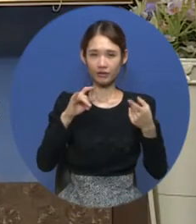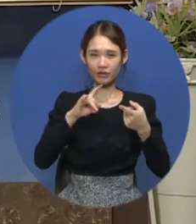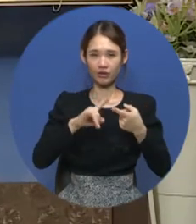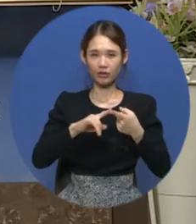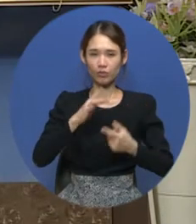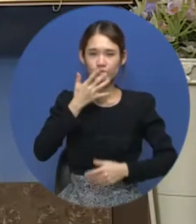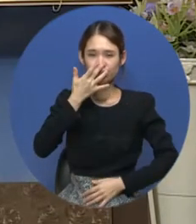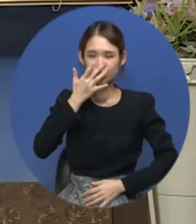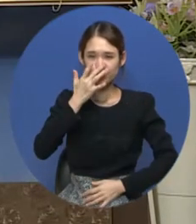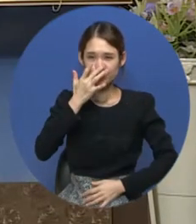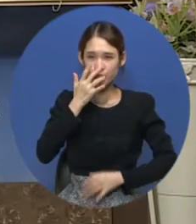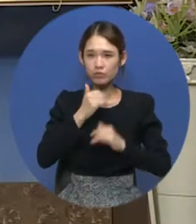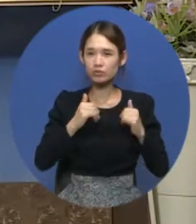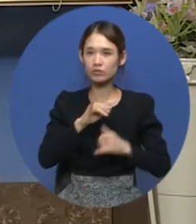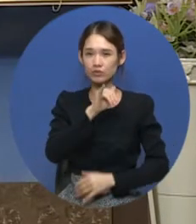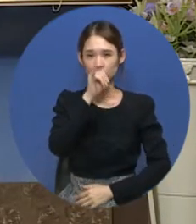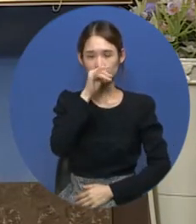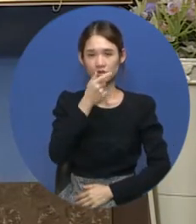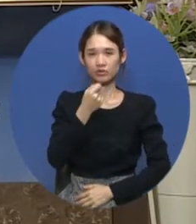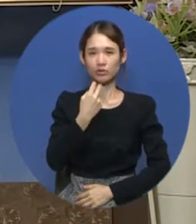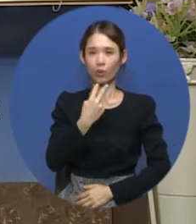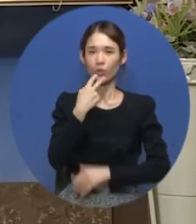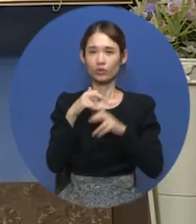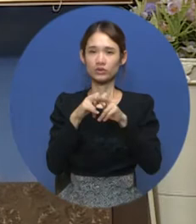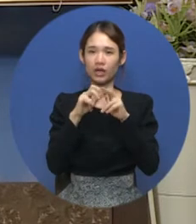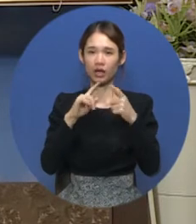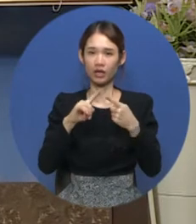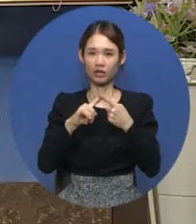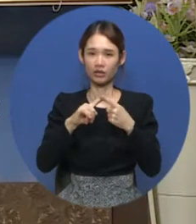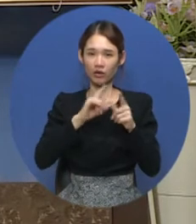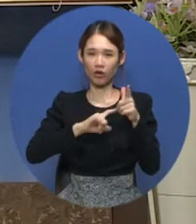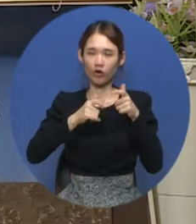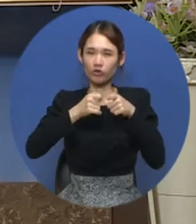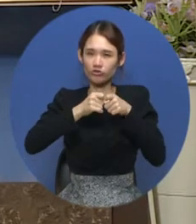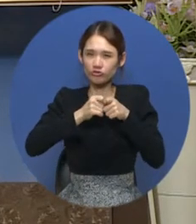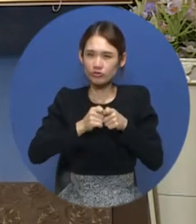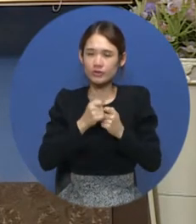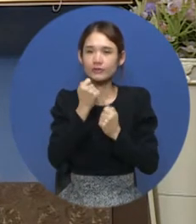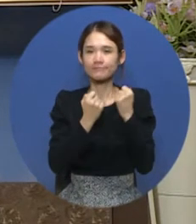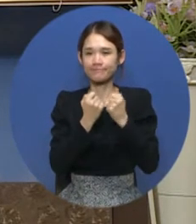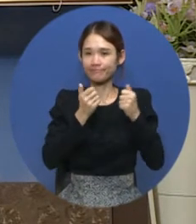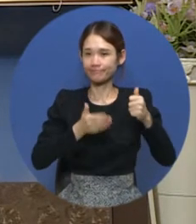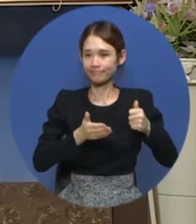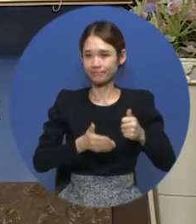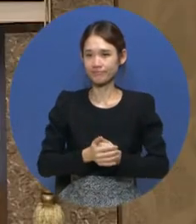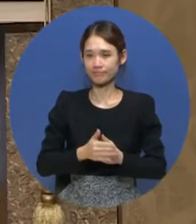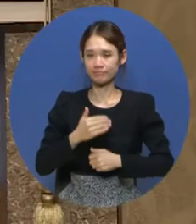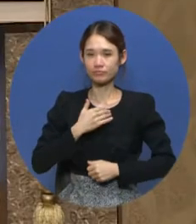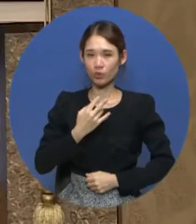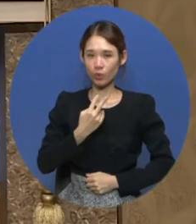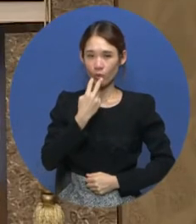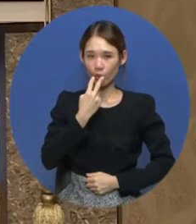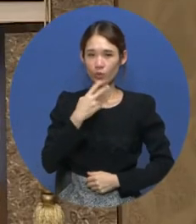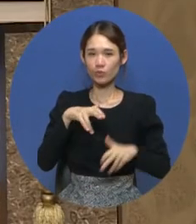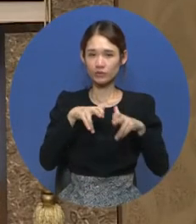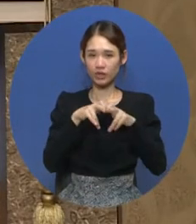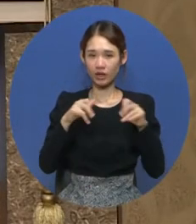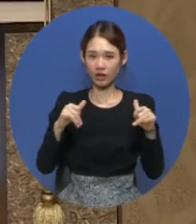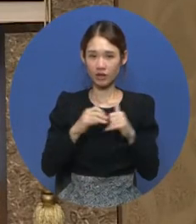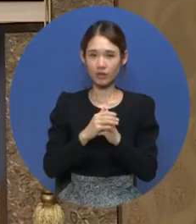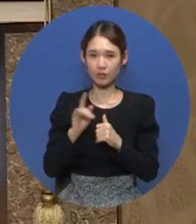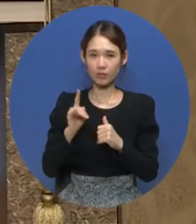모르는 분들도 계실 것 같거든요 호흡기 장애 에 대한 구체적인 설명 부탁드리겠습니다 어 저희 국기 장이 놓은